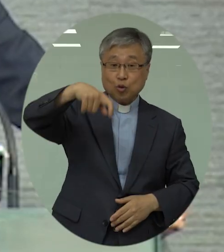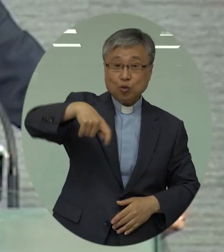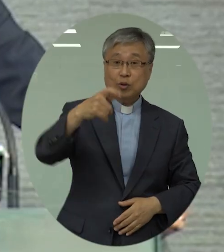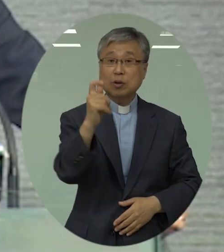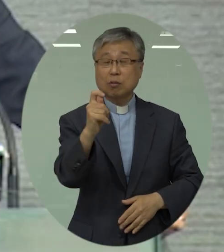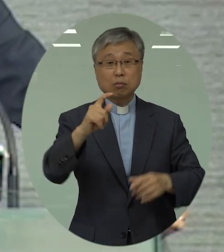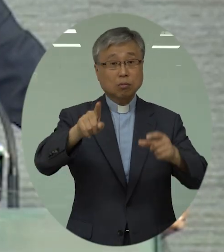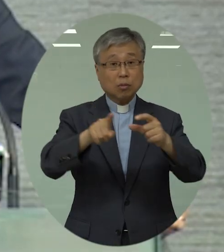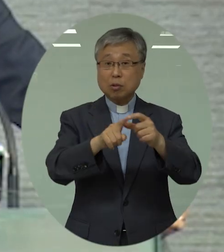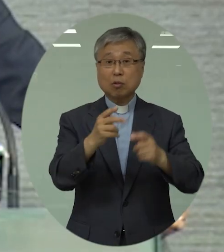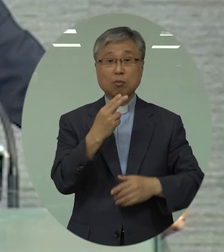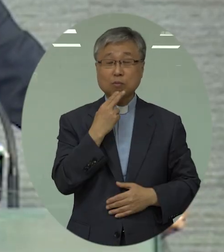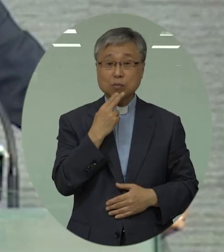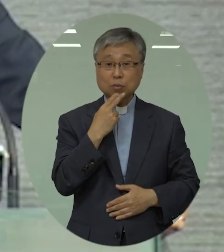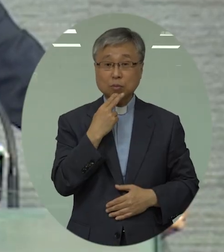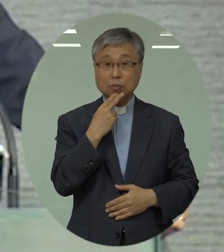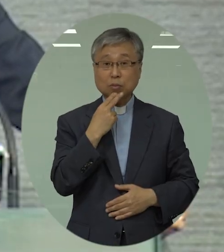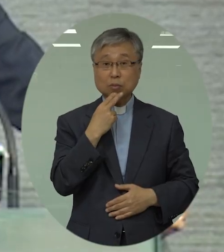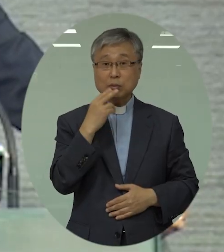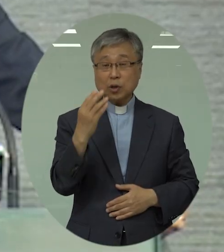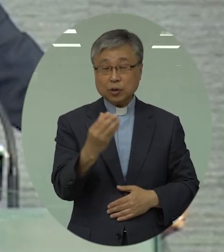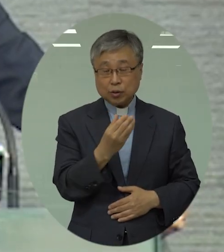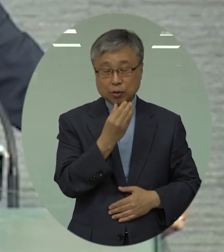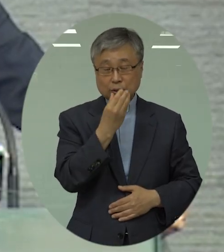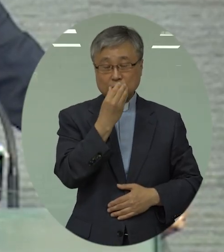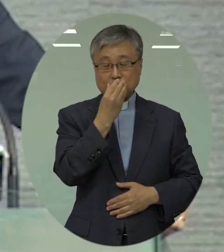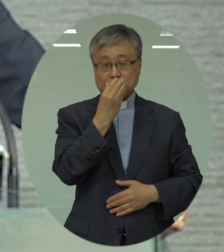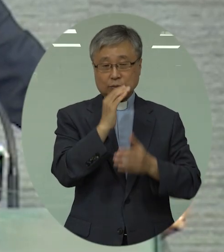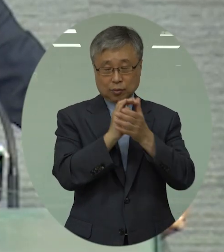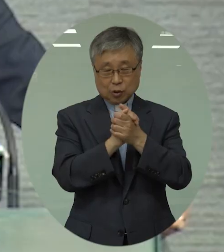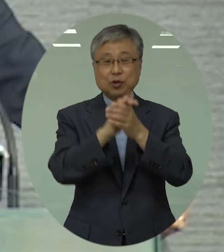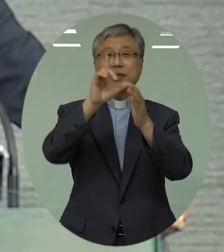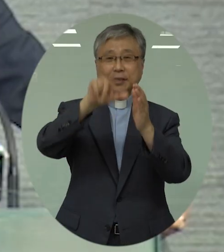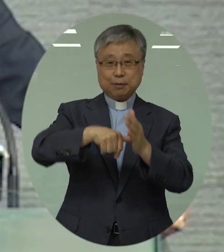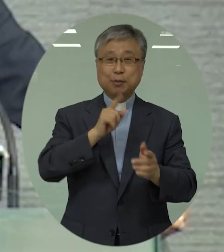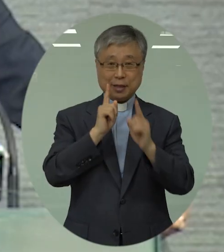없었어요. 그때는 다 경건의 시간이라고 그랬습니다. 경건의 시간.